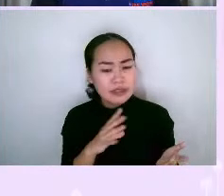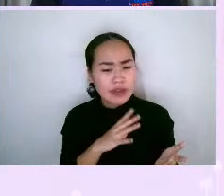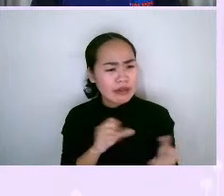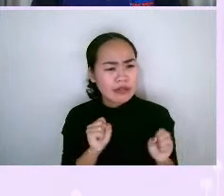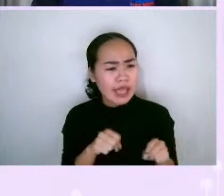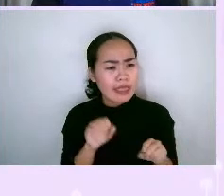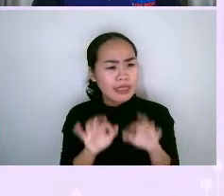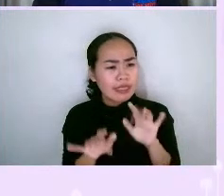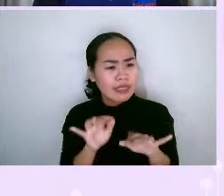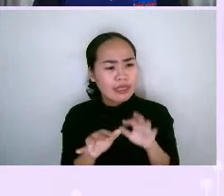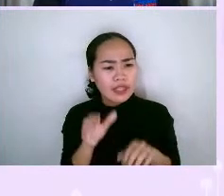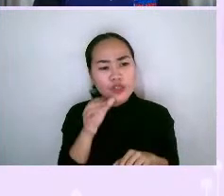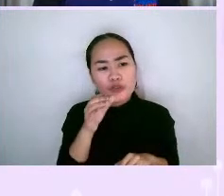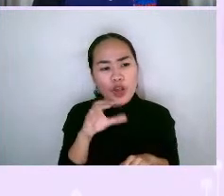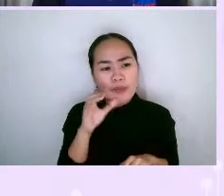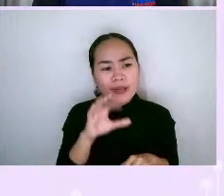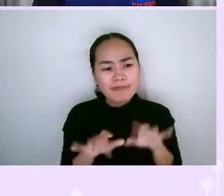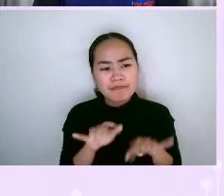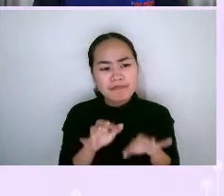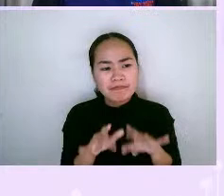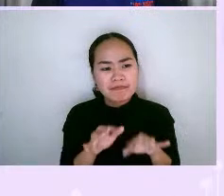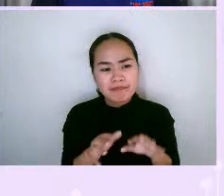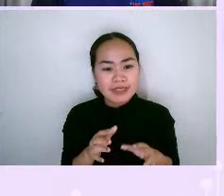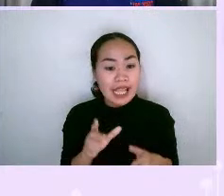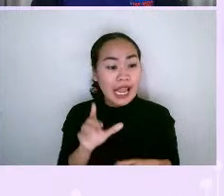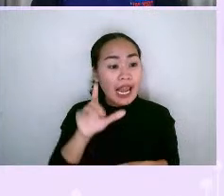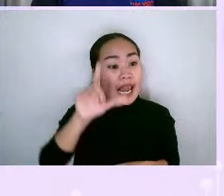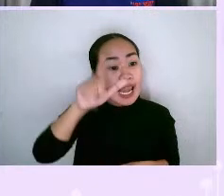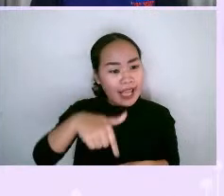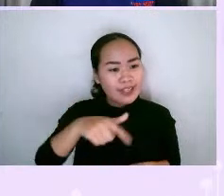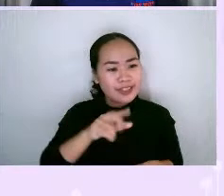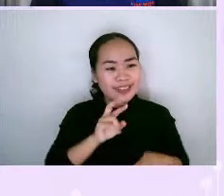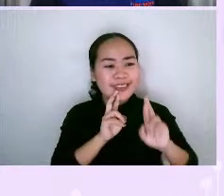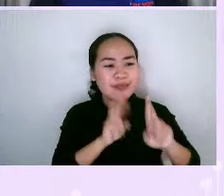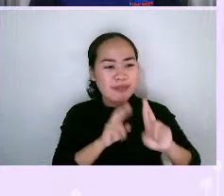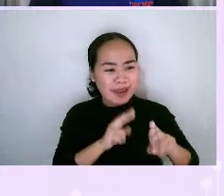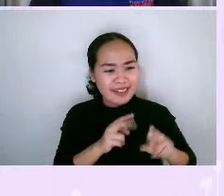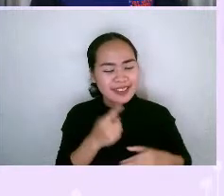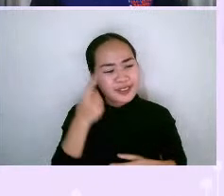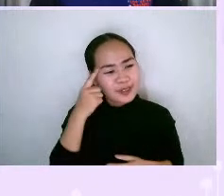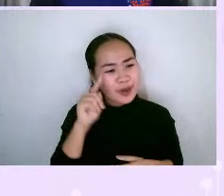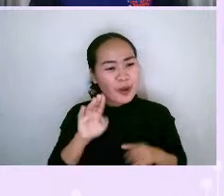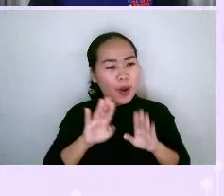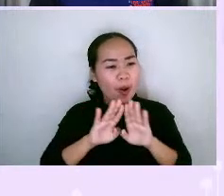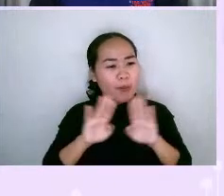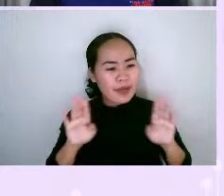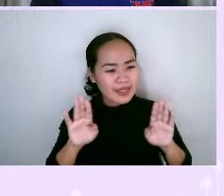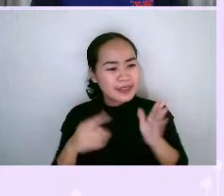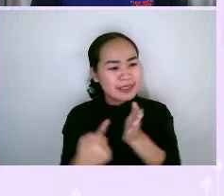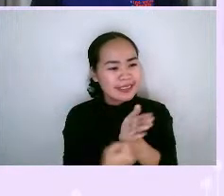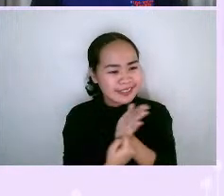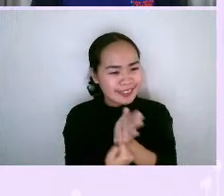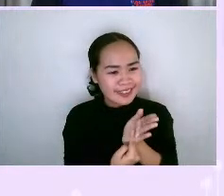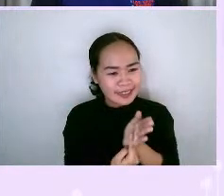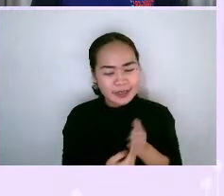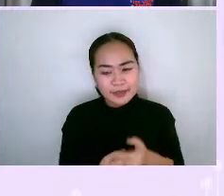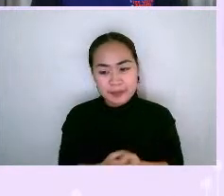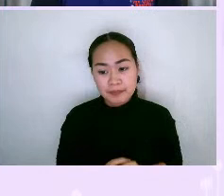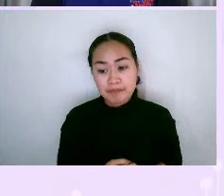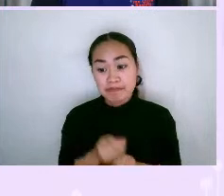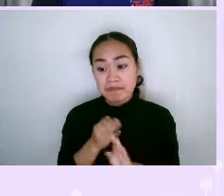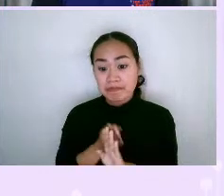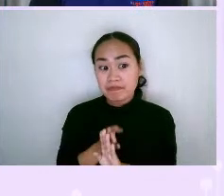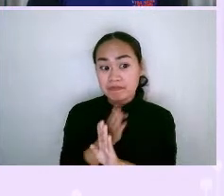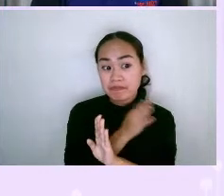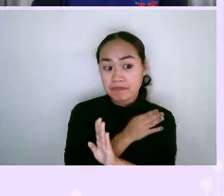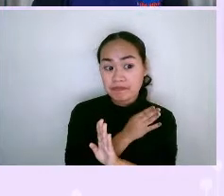lang po natin sa ating comment section at sasagutin po yan natin mamaya sa ating open forum. Ayan po, bago tayo tumuloy sa